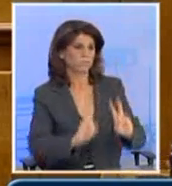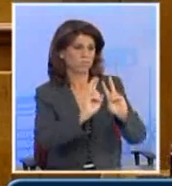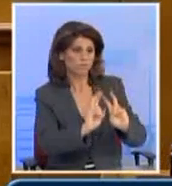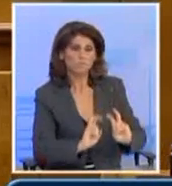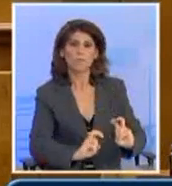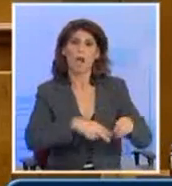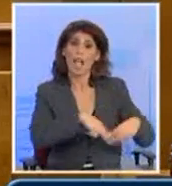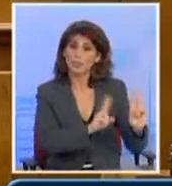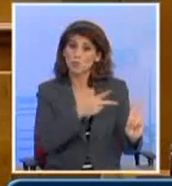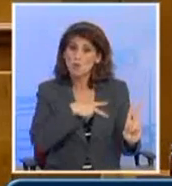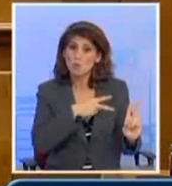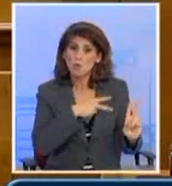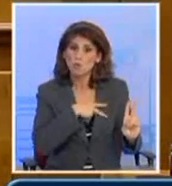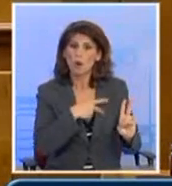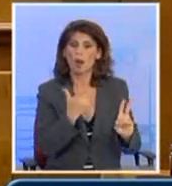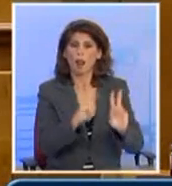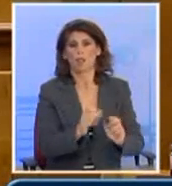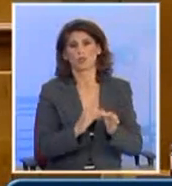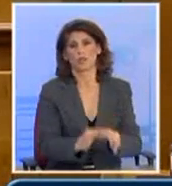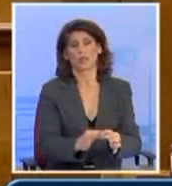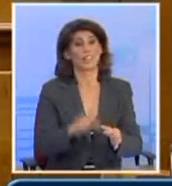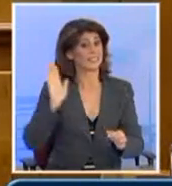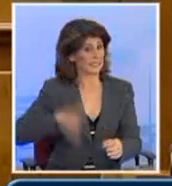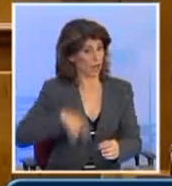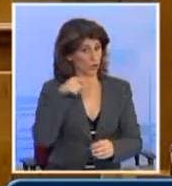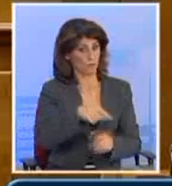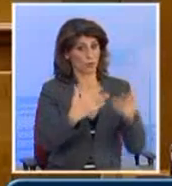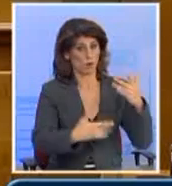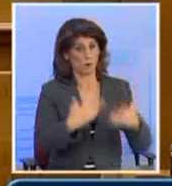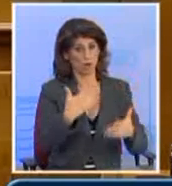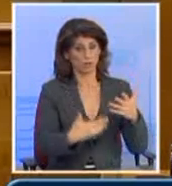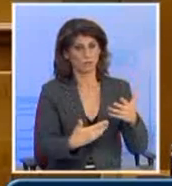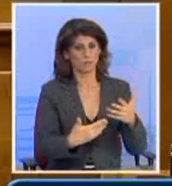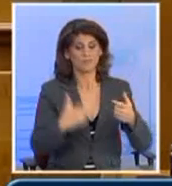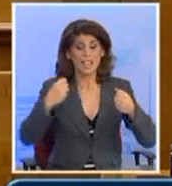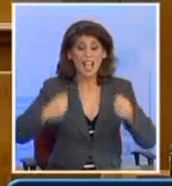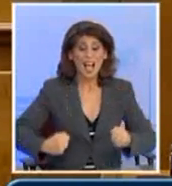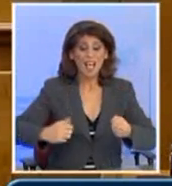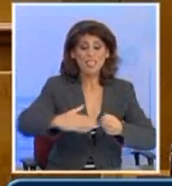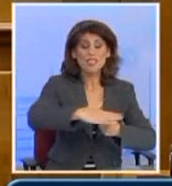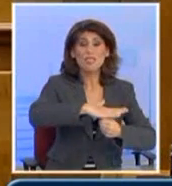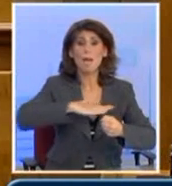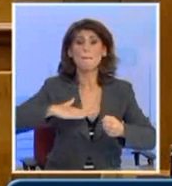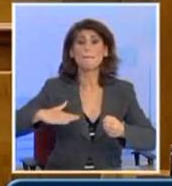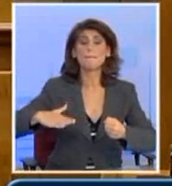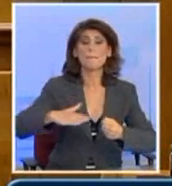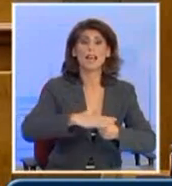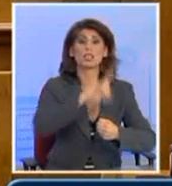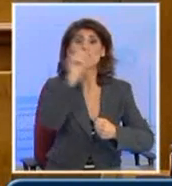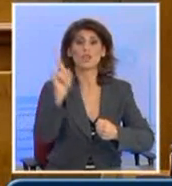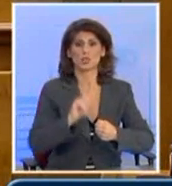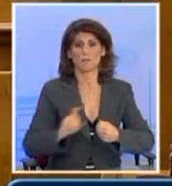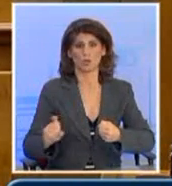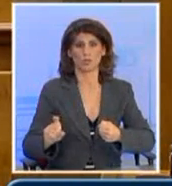του. Και τέλος, ο προϋπολογισμός αυτός θεμελιώνει την